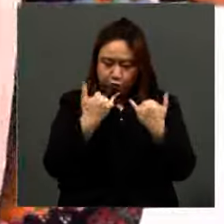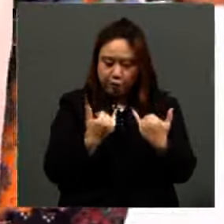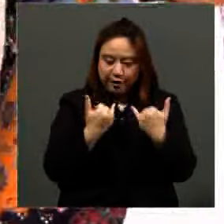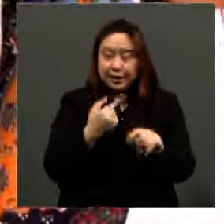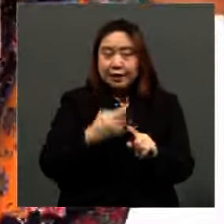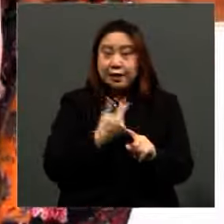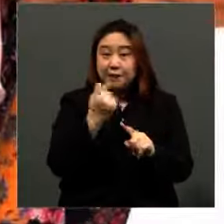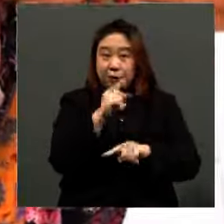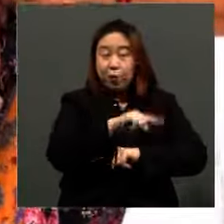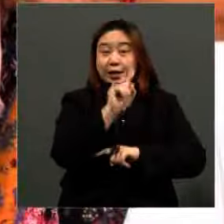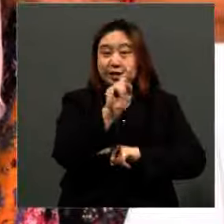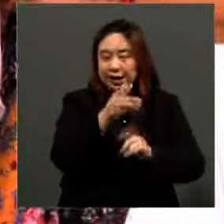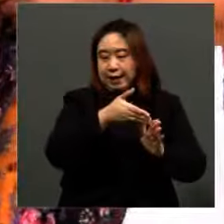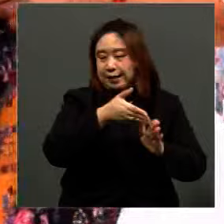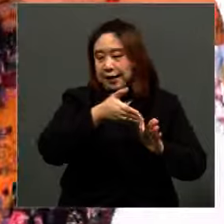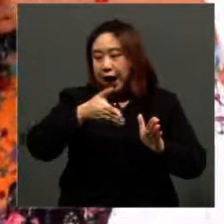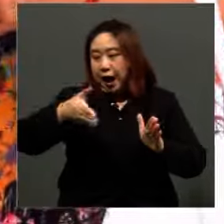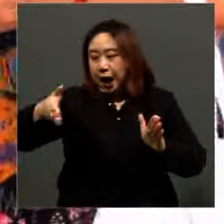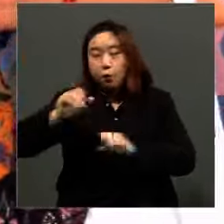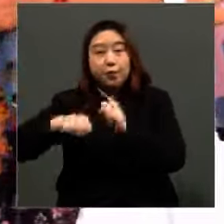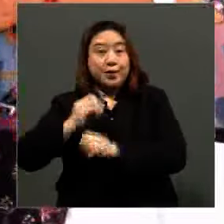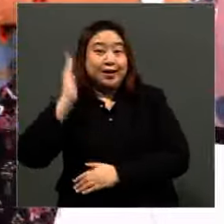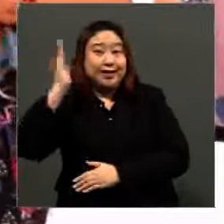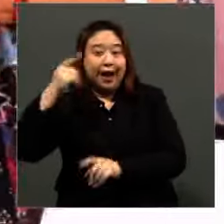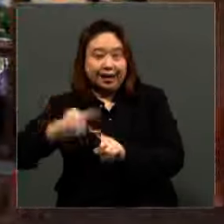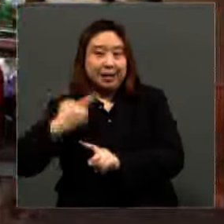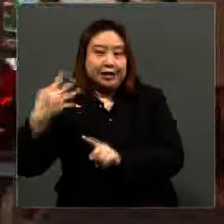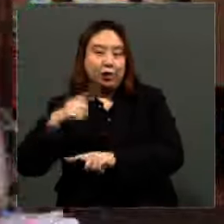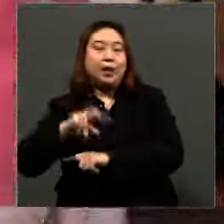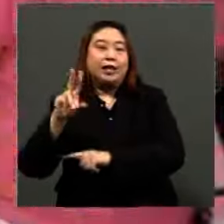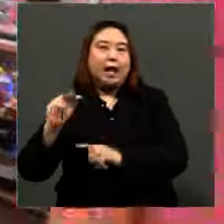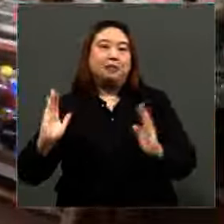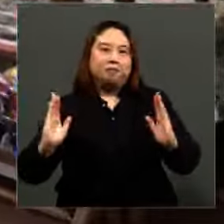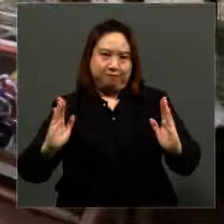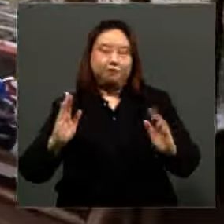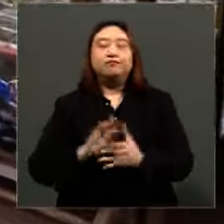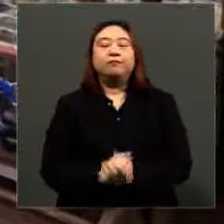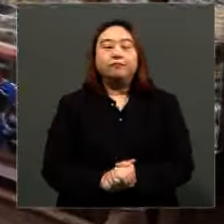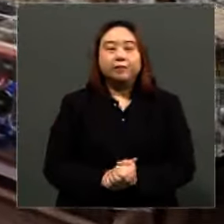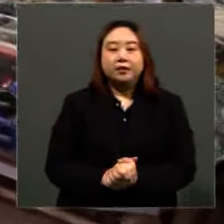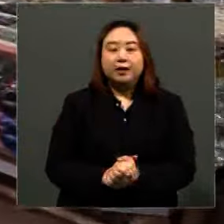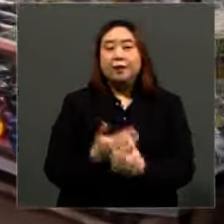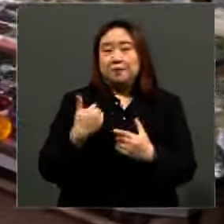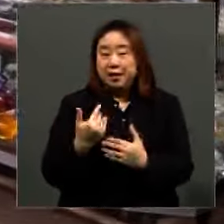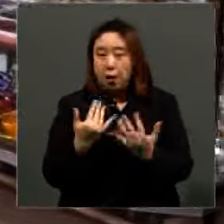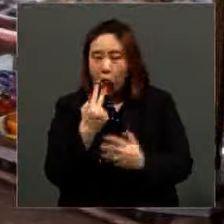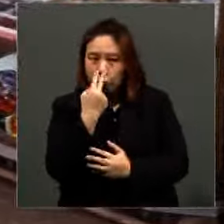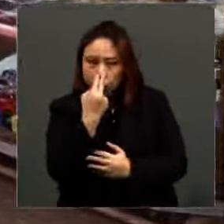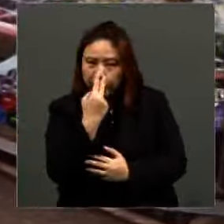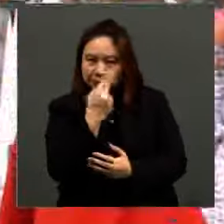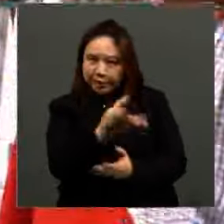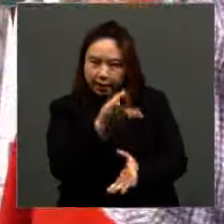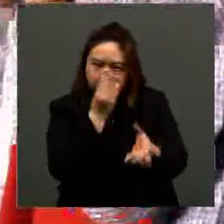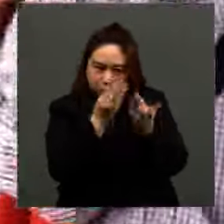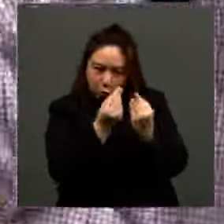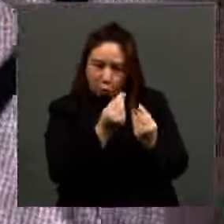1พฤศจิกายนยาวไปจนถึงปีหน้า 30เมษายน2568โดยจะมีการติดตามแล้วก็รายงานความคืบ